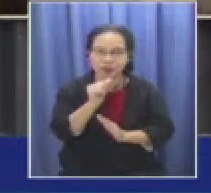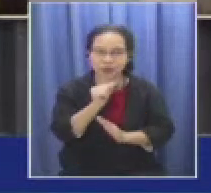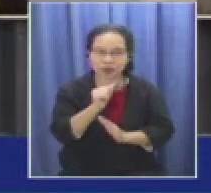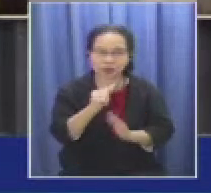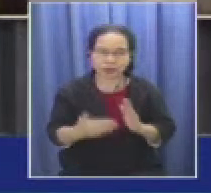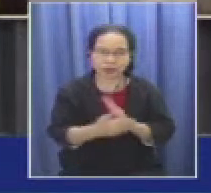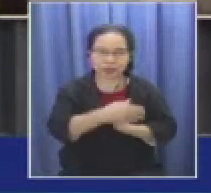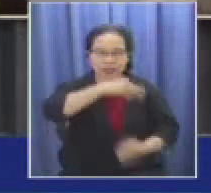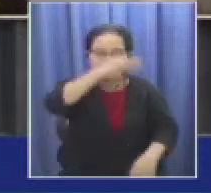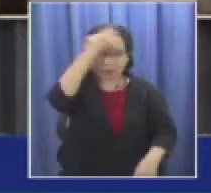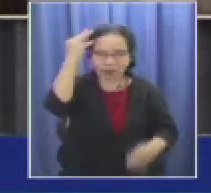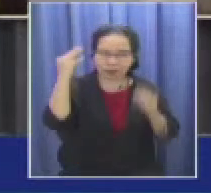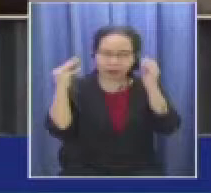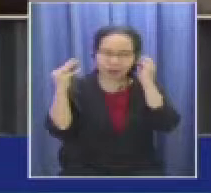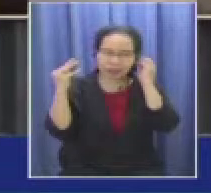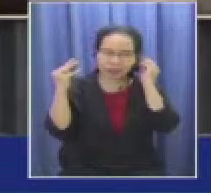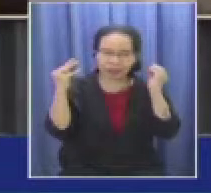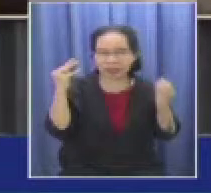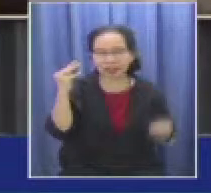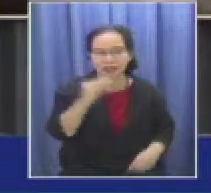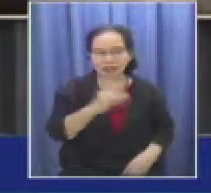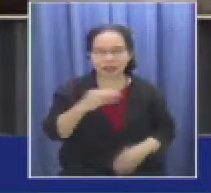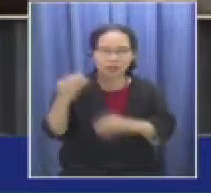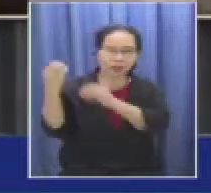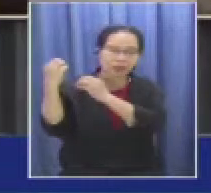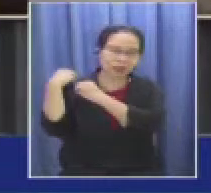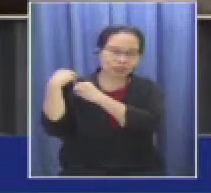ma wabra woamu na wɔsɛ wobɔ wo mpaeɛ